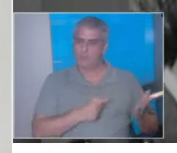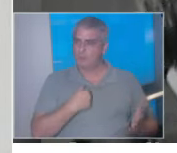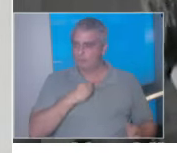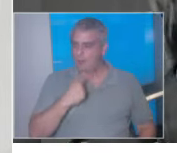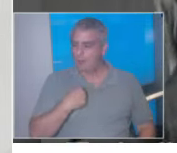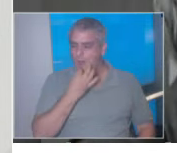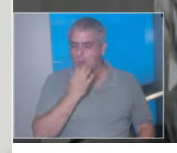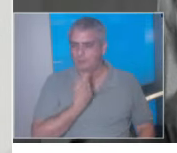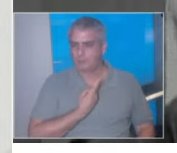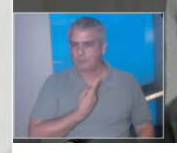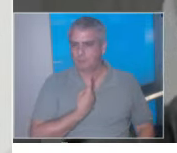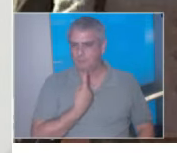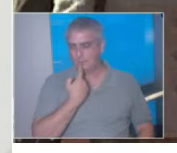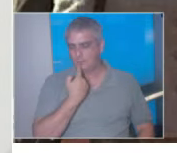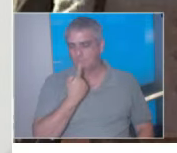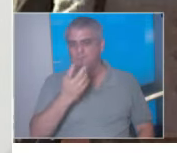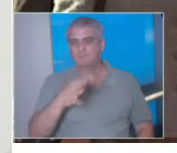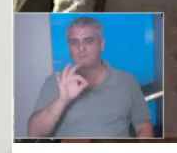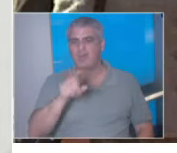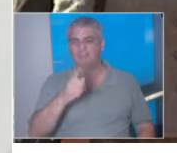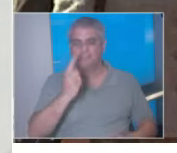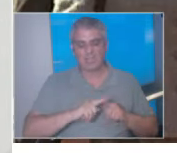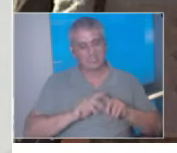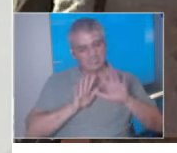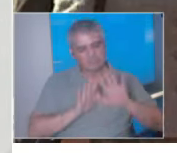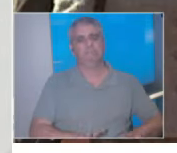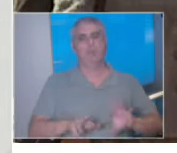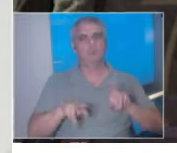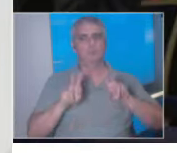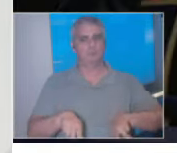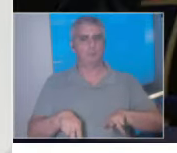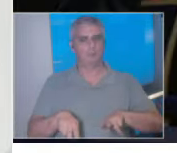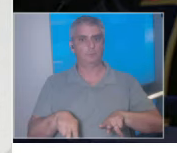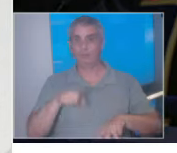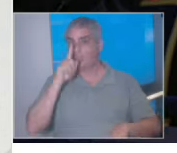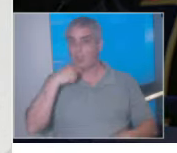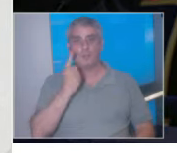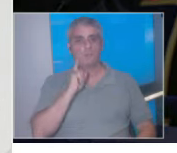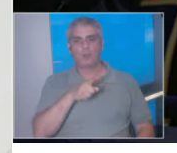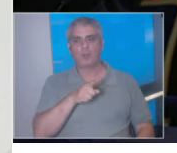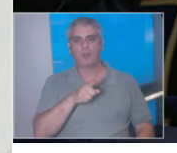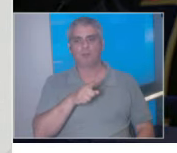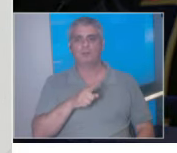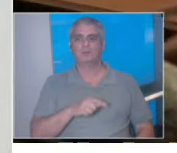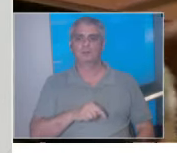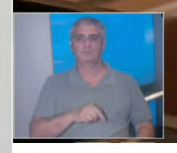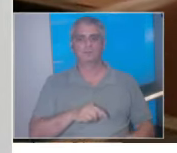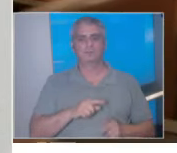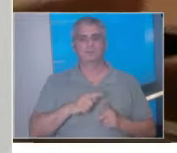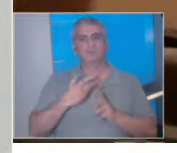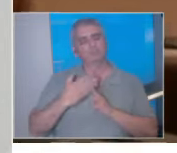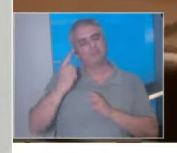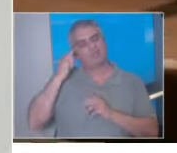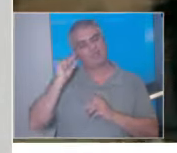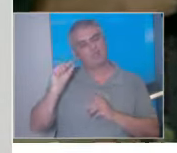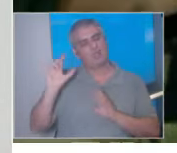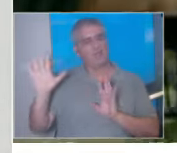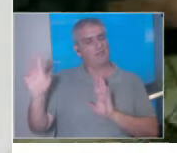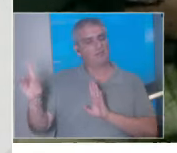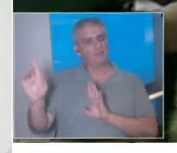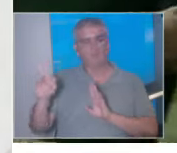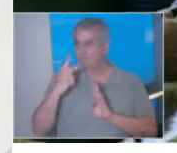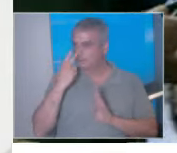יכולה להרשות לעצמי לפרור את המילה, זו הייתה גזענות לשמה, ואבא קורא לזה חולשת דעת.